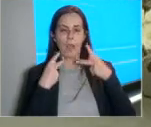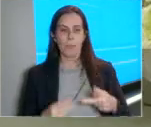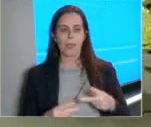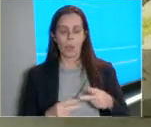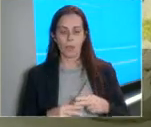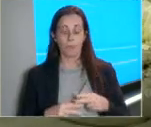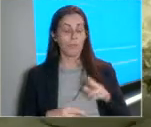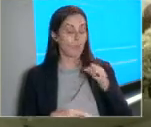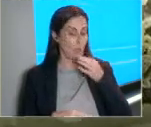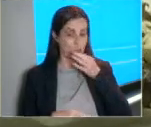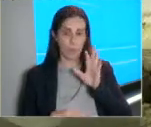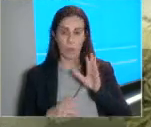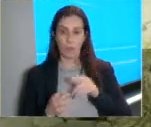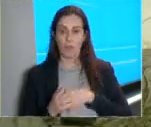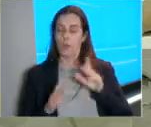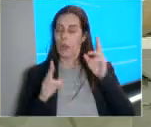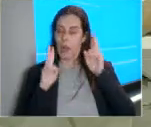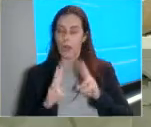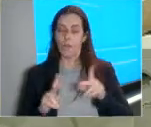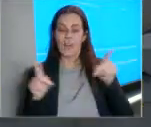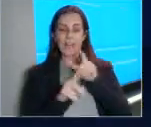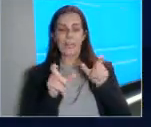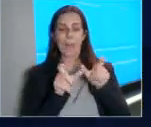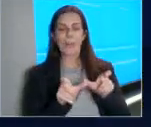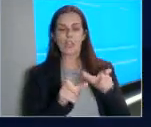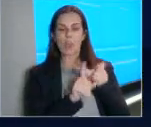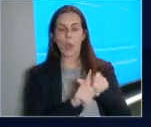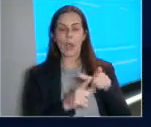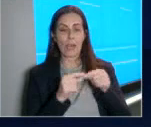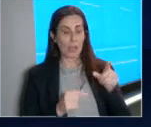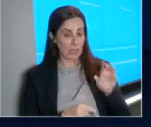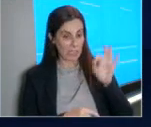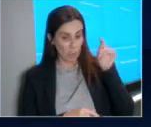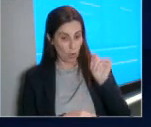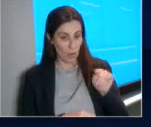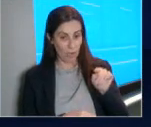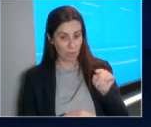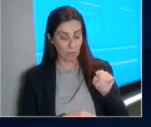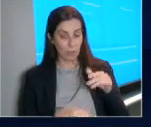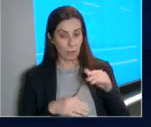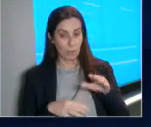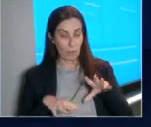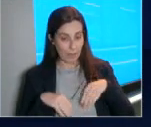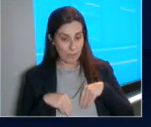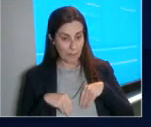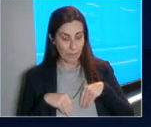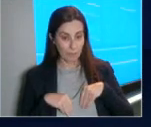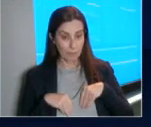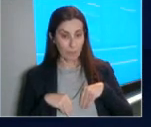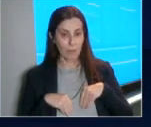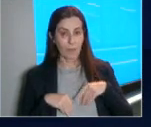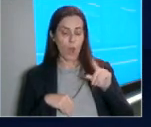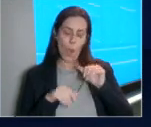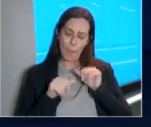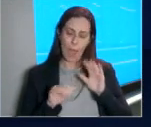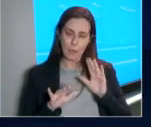רוצה לשאול אותך, האם אתה... הפתרון הוא להוריד את המצור מעזה, נקודה. האם אתה רואה סיכוי שאתם מאפשרים, מה זה אומר מאפשרים? לאו דווקא